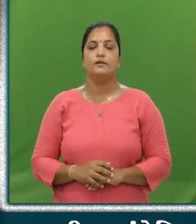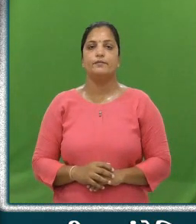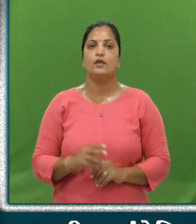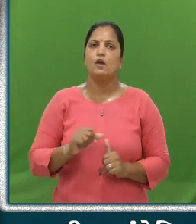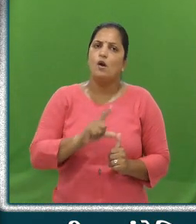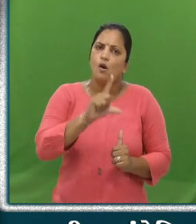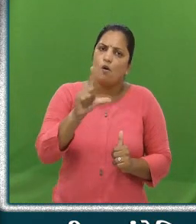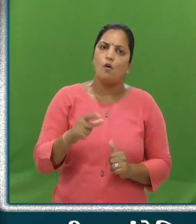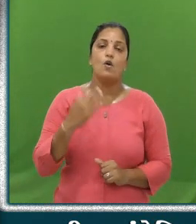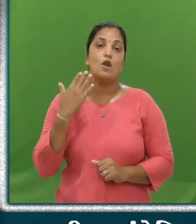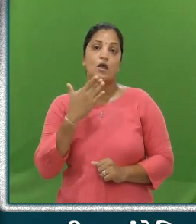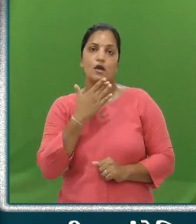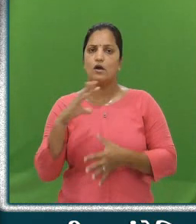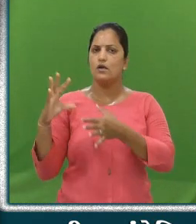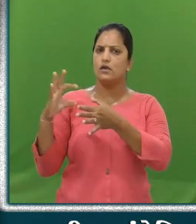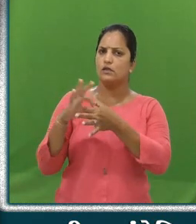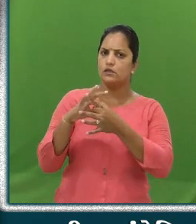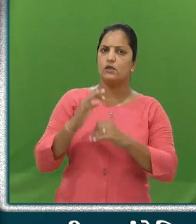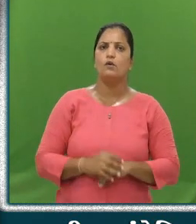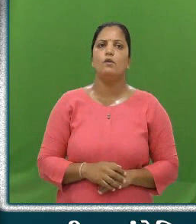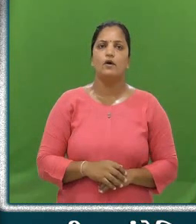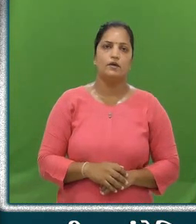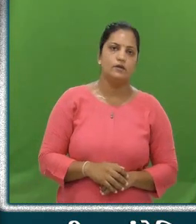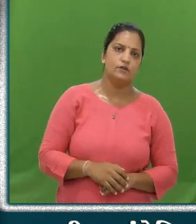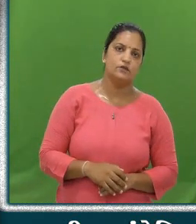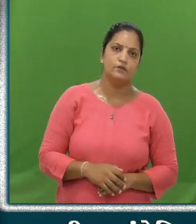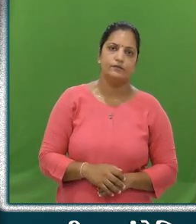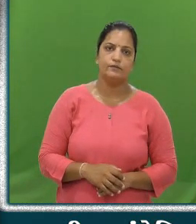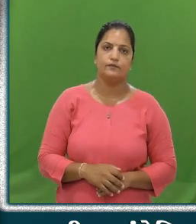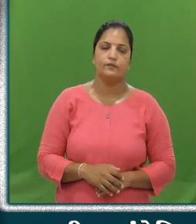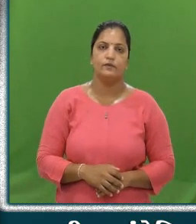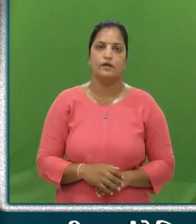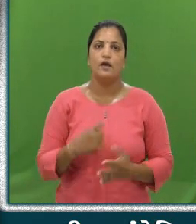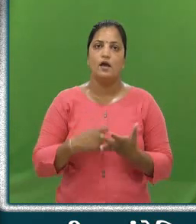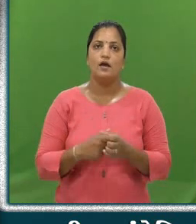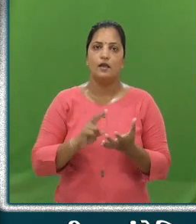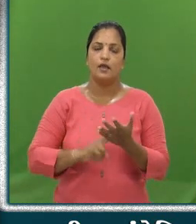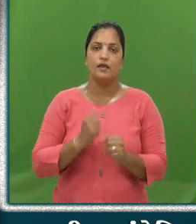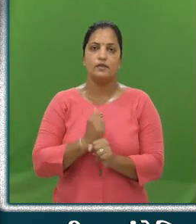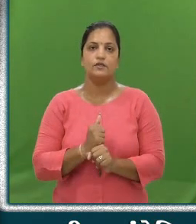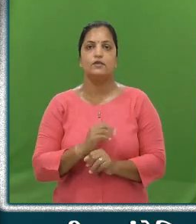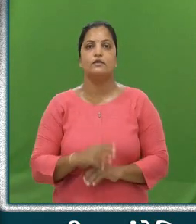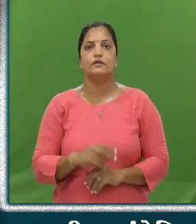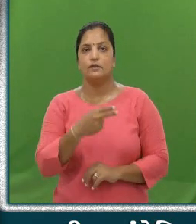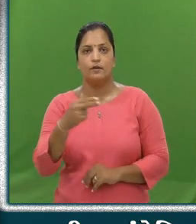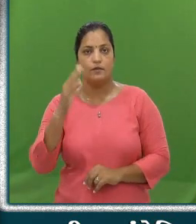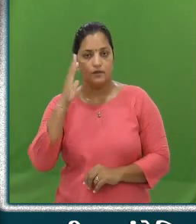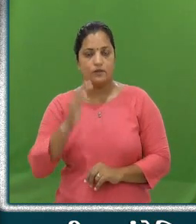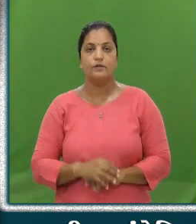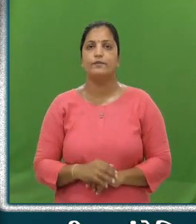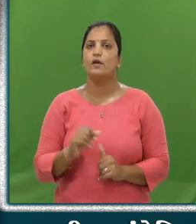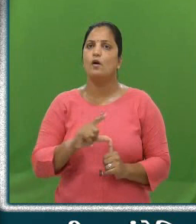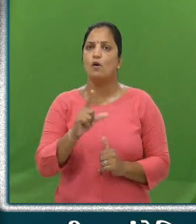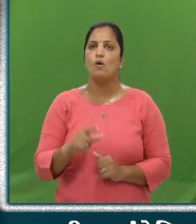છે પ્રત્યેક જે હોય છે એને આપણે શું કહીએ છીએ તો એક રંગસૂત્ર તરીકે ઓળખવામાં આવતા હોય છે એટલે